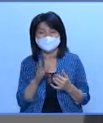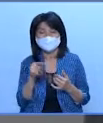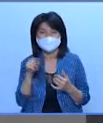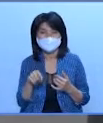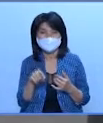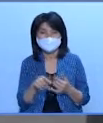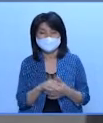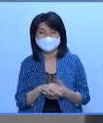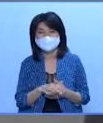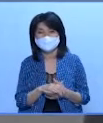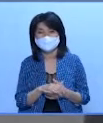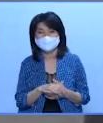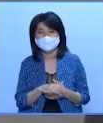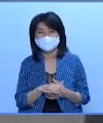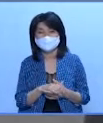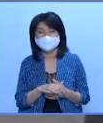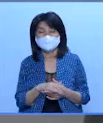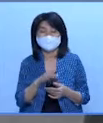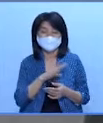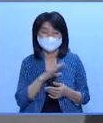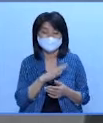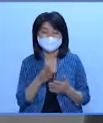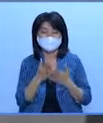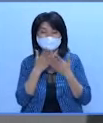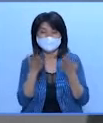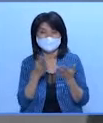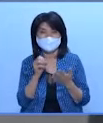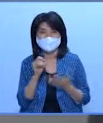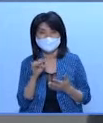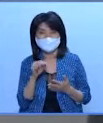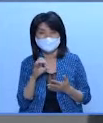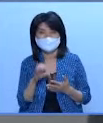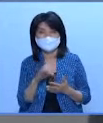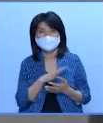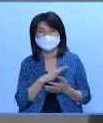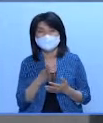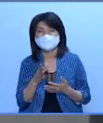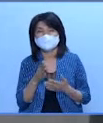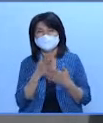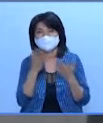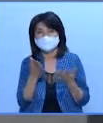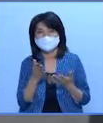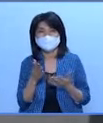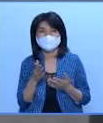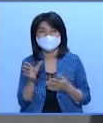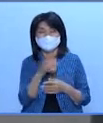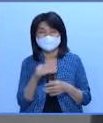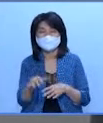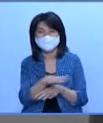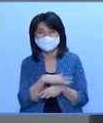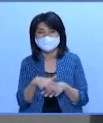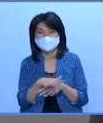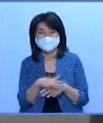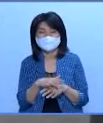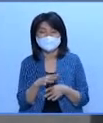Проектный офис Ертіс адалдық алаңы отреагировал на публикацию. Ертіс адалдық алаңы жобалық кеңсесі әлеуметтік желіде тұрғындарды толғандырған